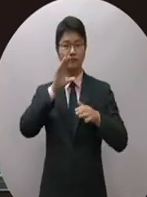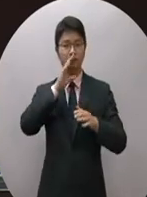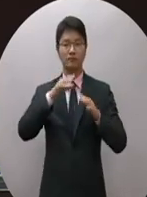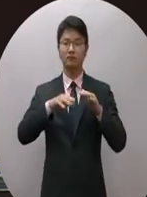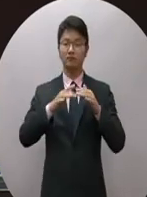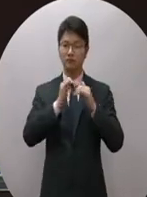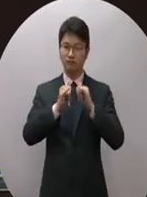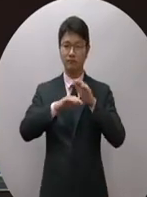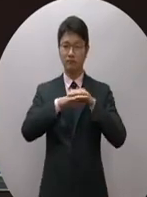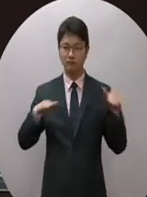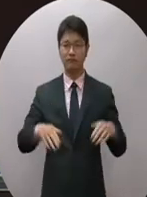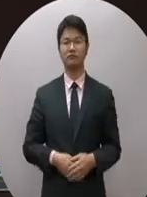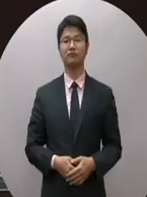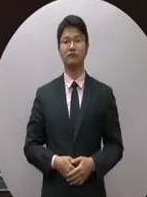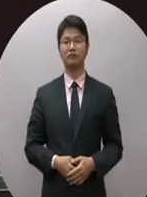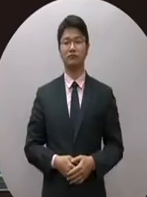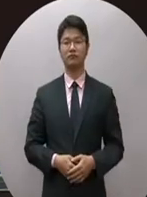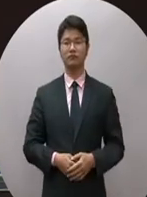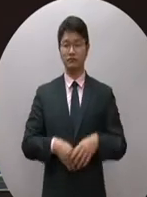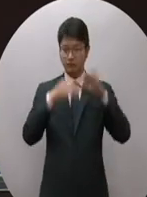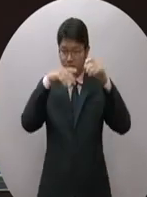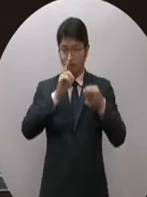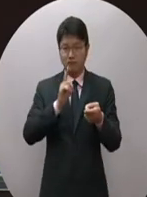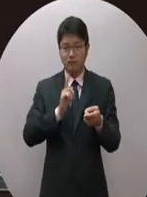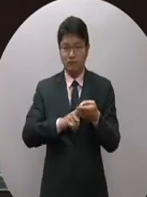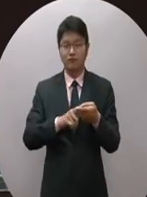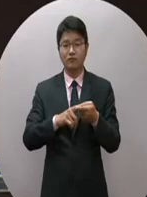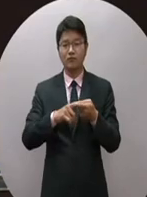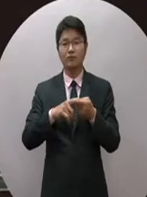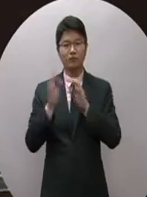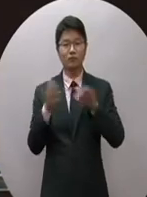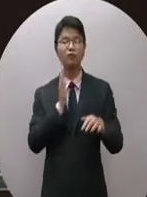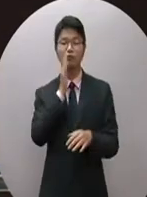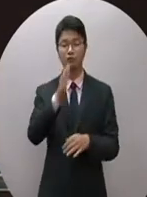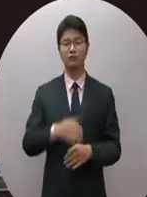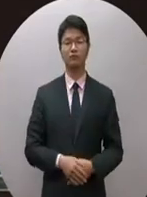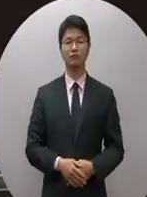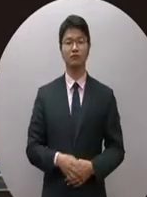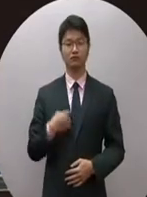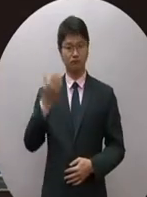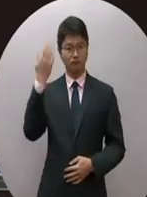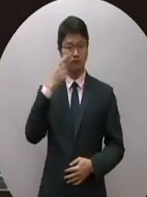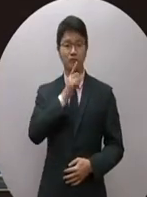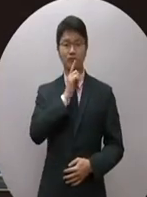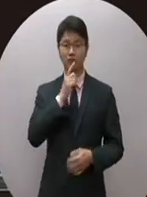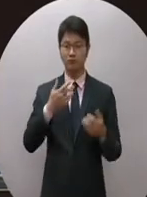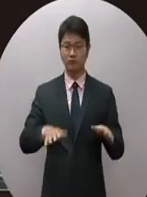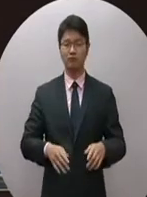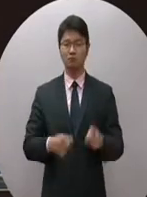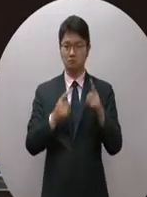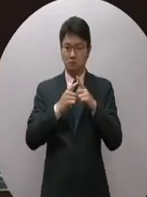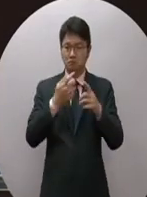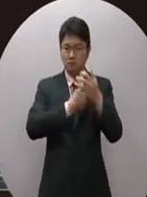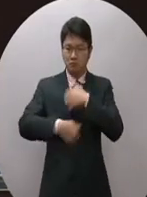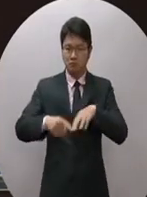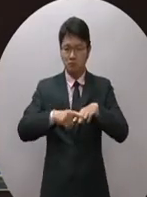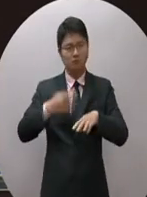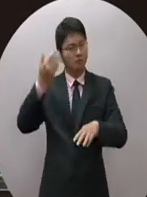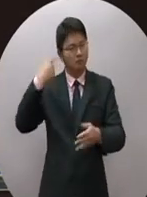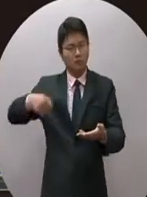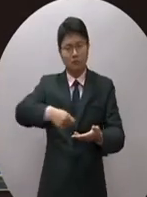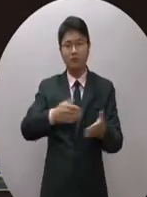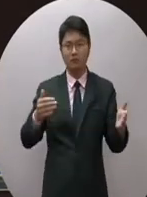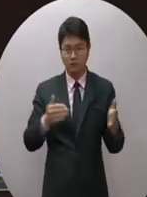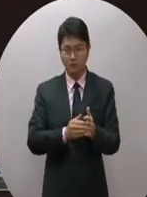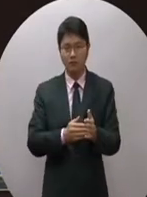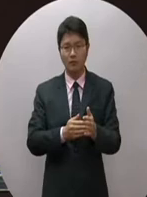安，风调雨顺。我曾说过，人生的剧本早已写好，只是